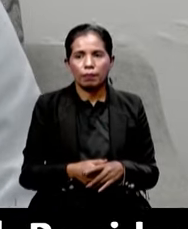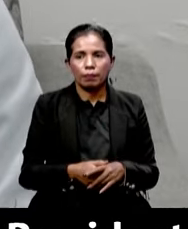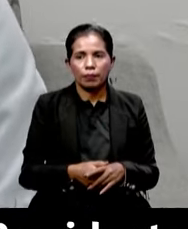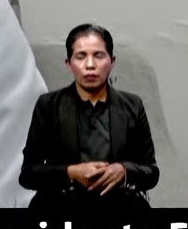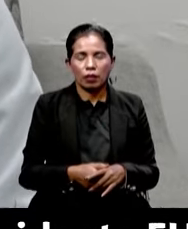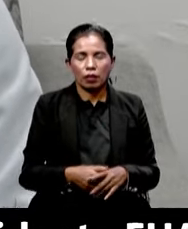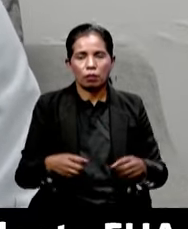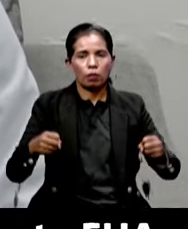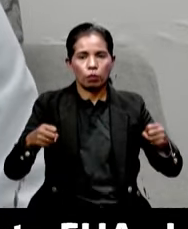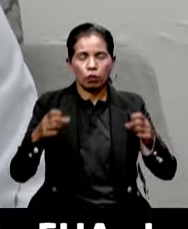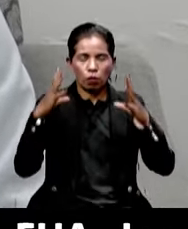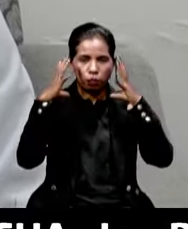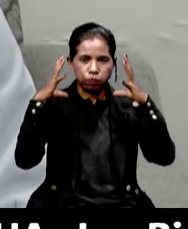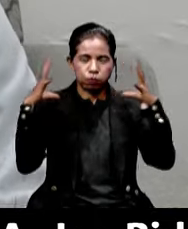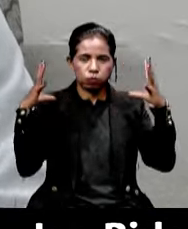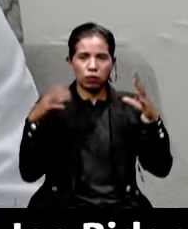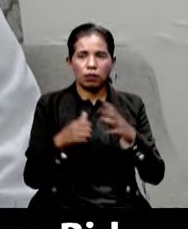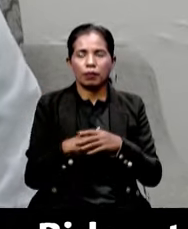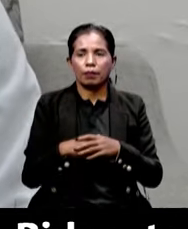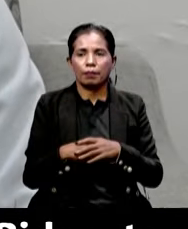bokur atu no ne bele